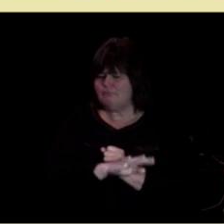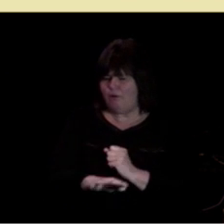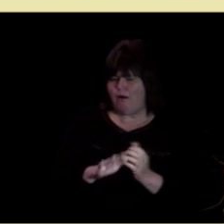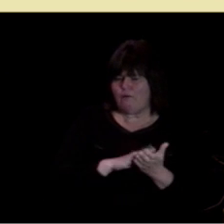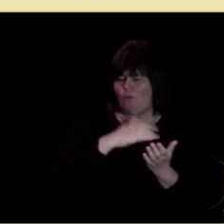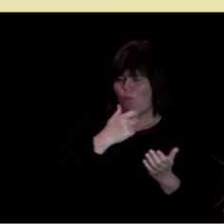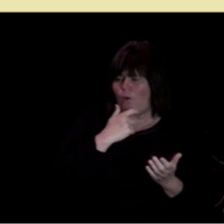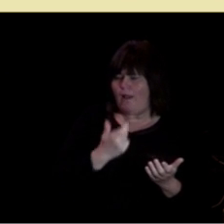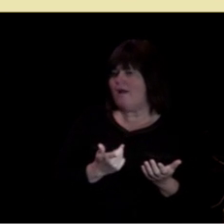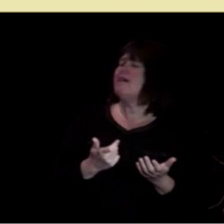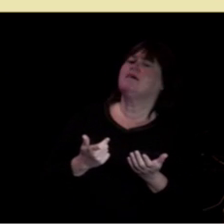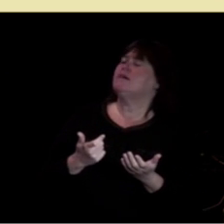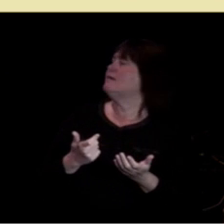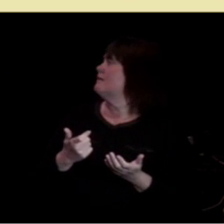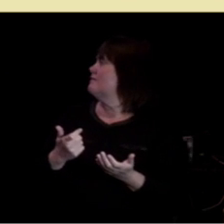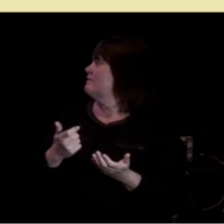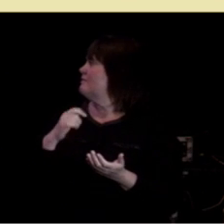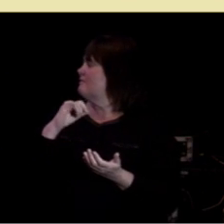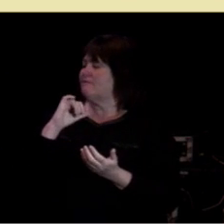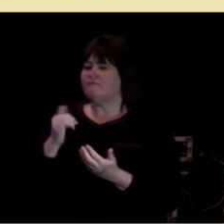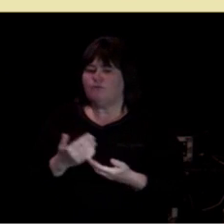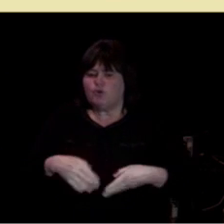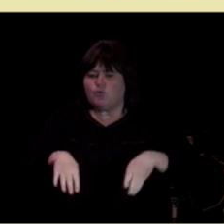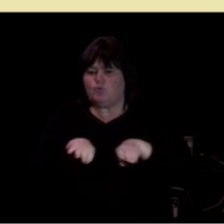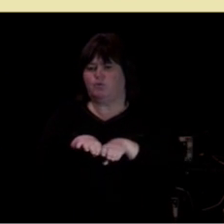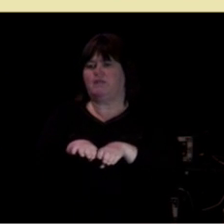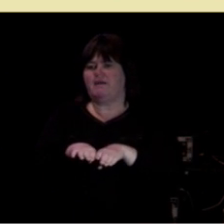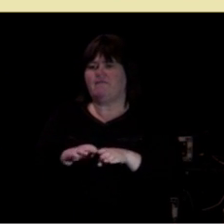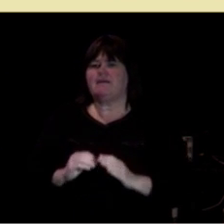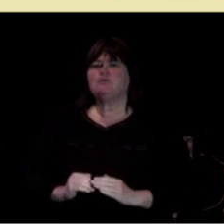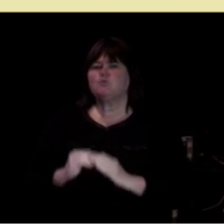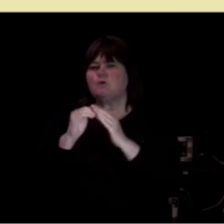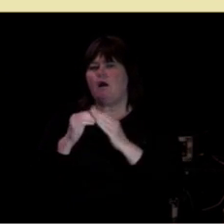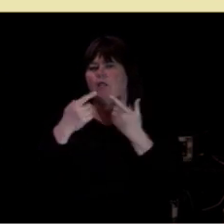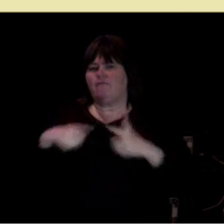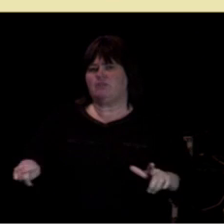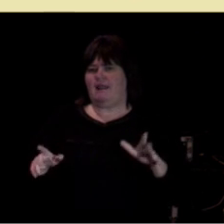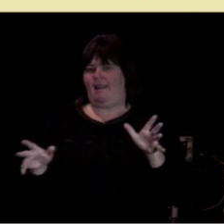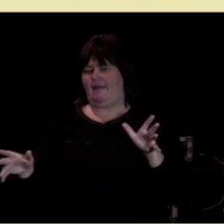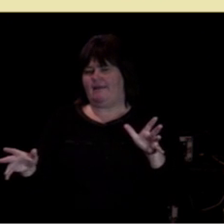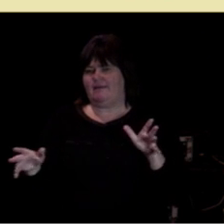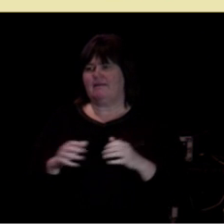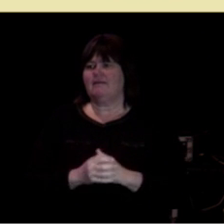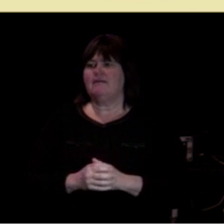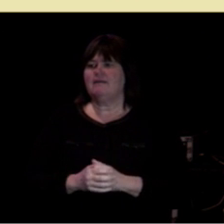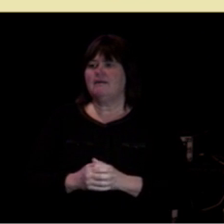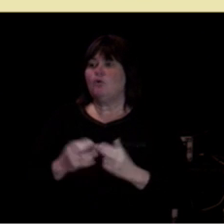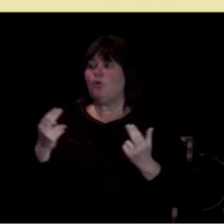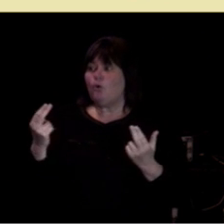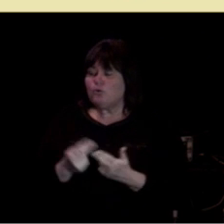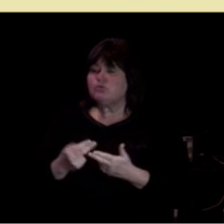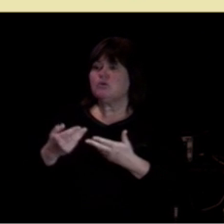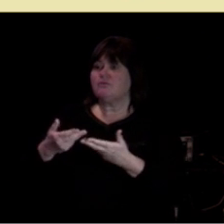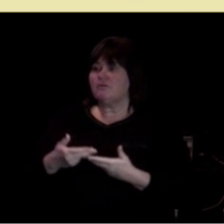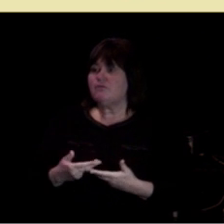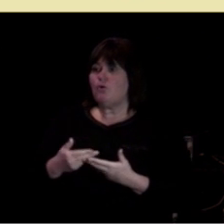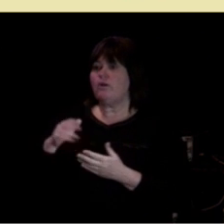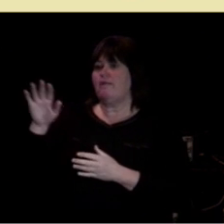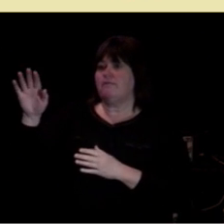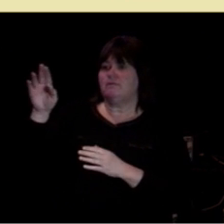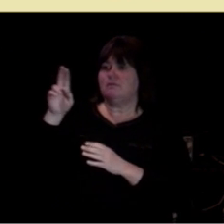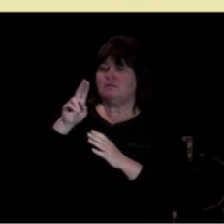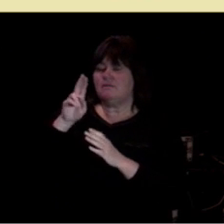For å utjevne de sosiale forskjellene. Og ikke minst at vi får en nasjonal ansvarsavklaring